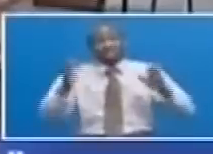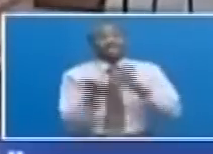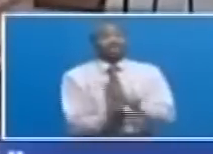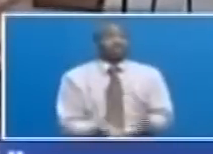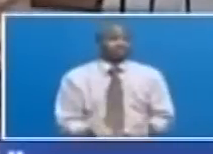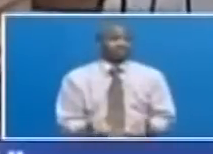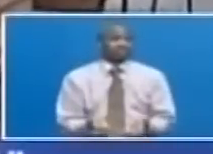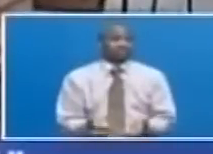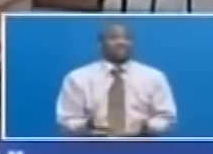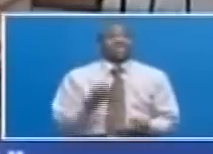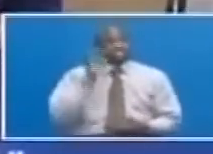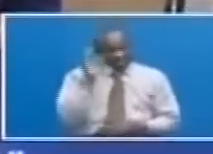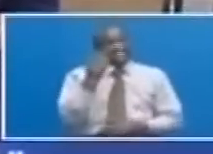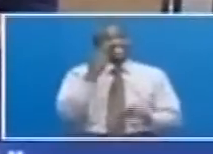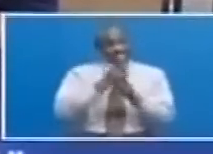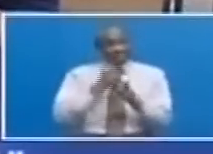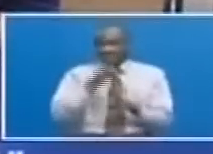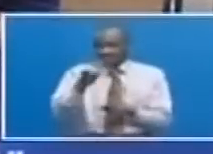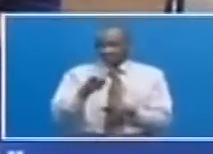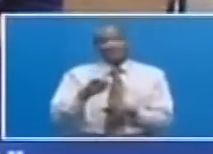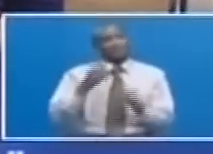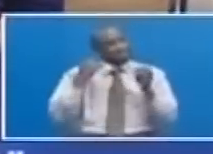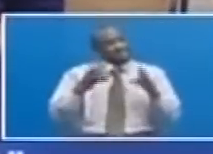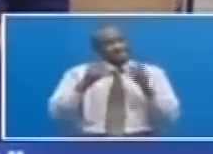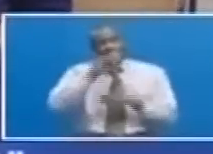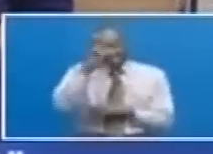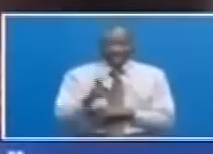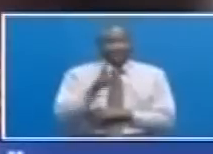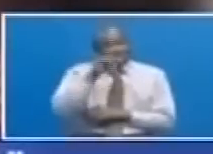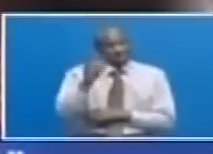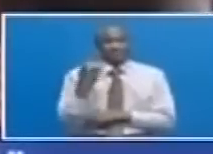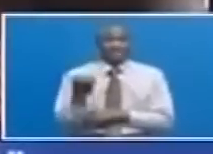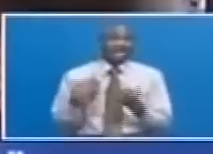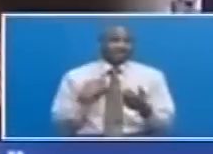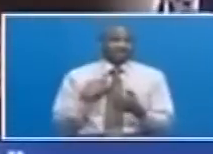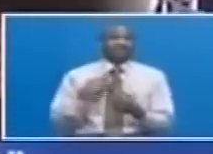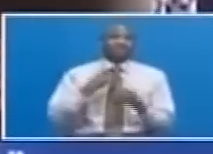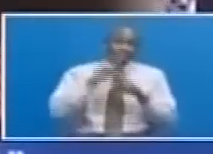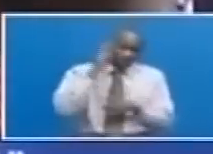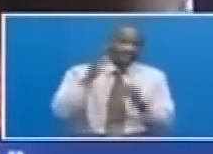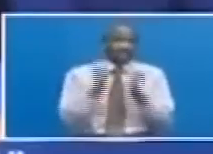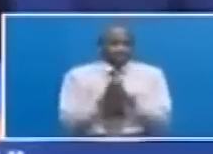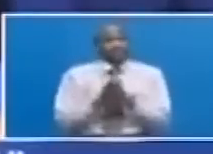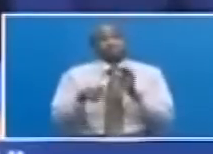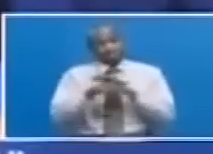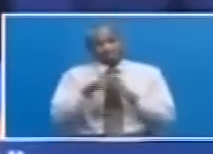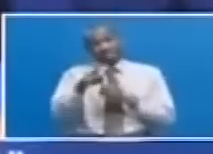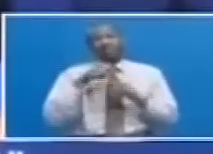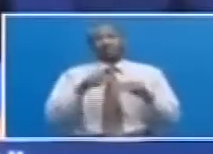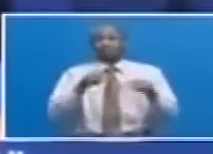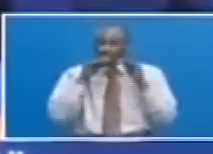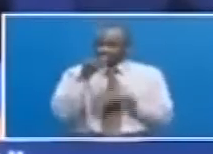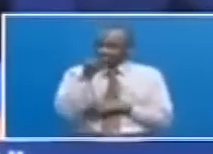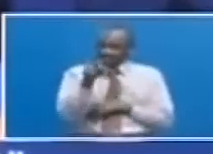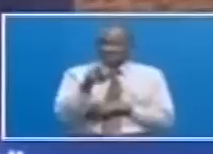records. Muhula wa tatu ni muhula wa mtihani kwa zaidi ya wanafunzi milioni moja. Wanafunzi hao wanasubiri mtihani ya kitaifa katika giza